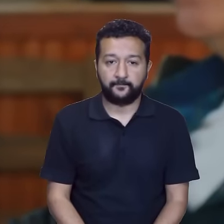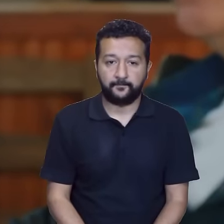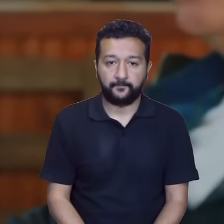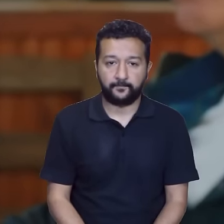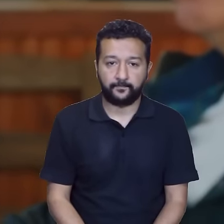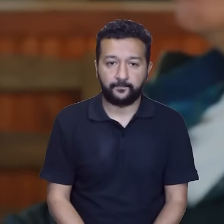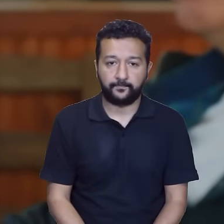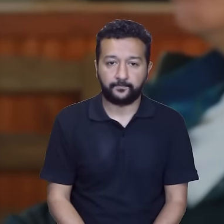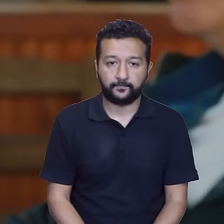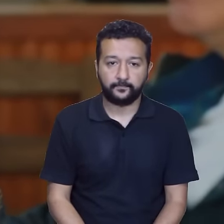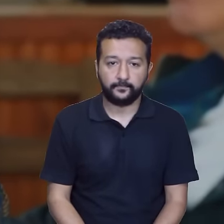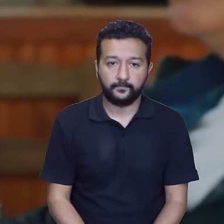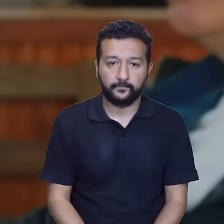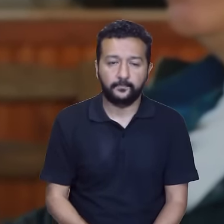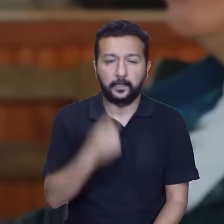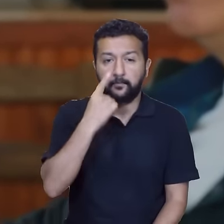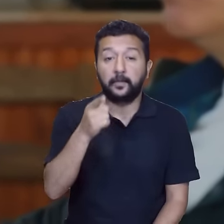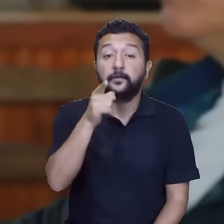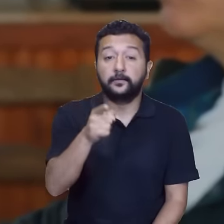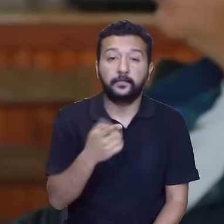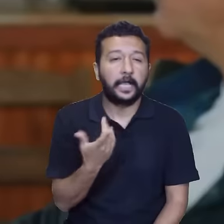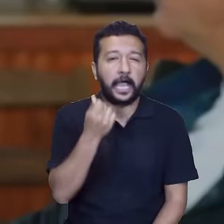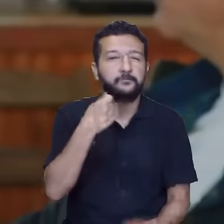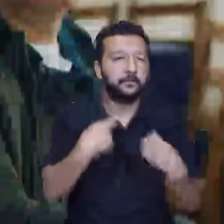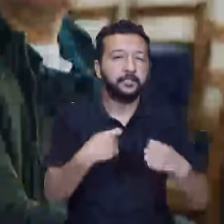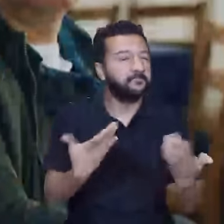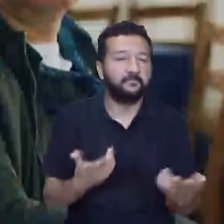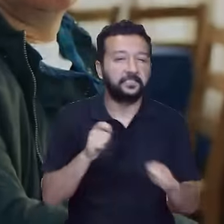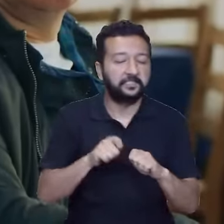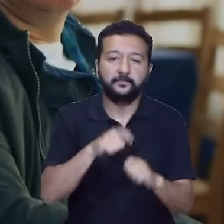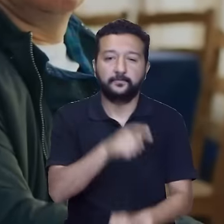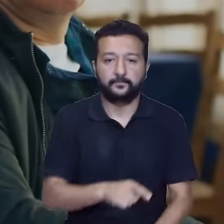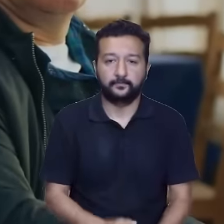bardağı dudak ucunda kaldı. Bana bak. Kaça patlar bu?